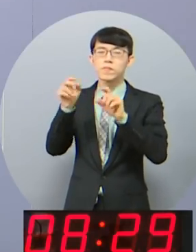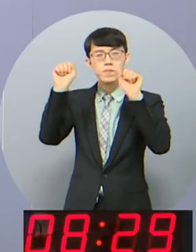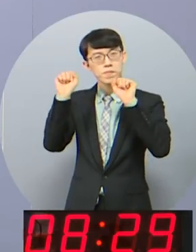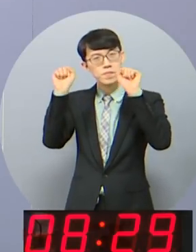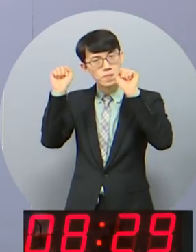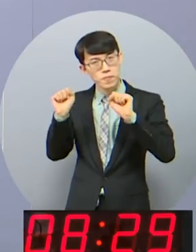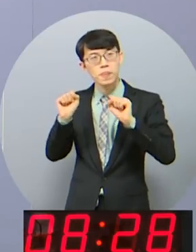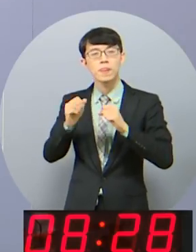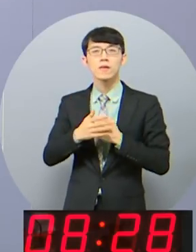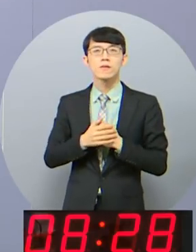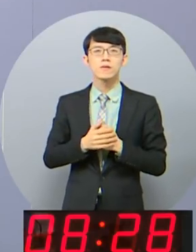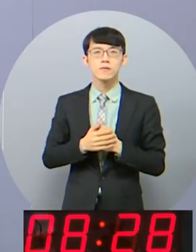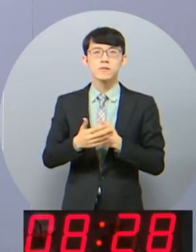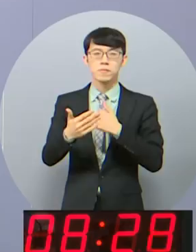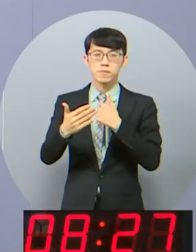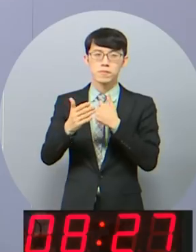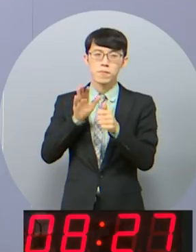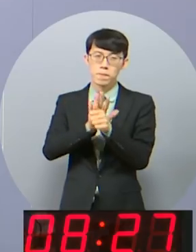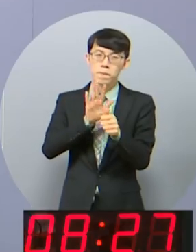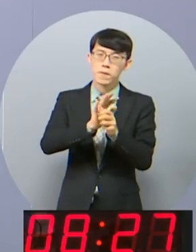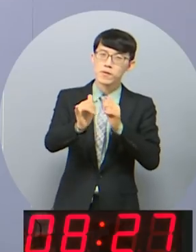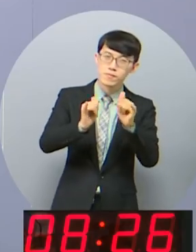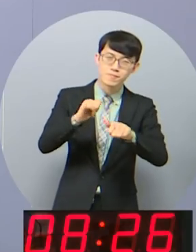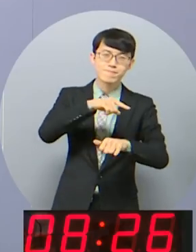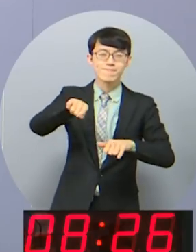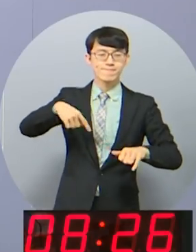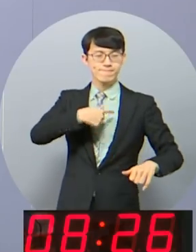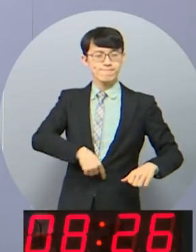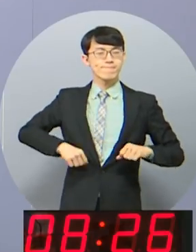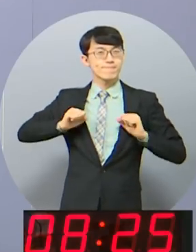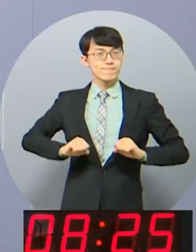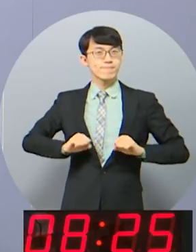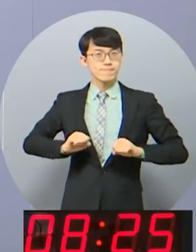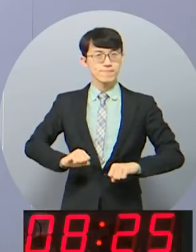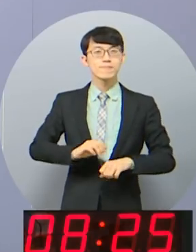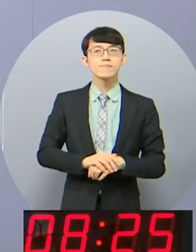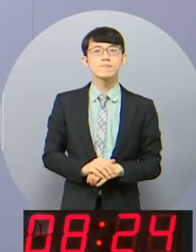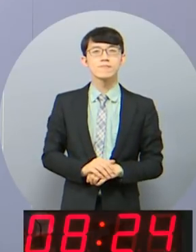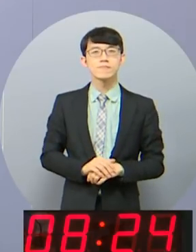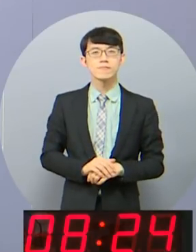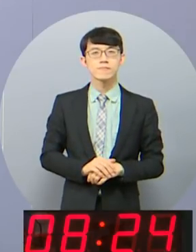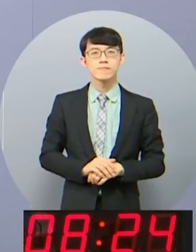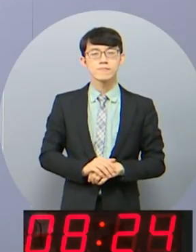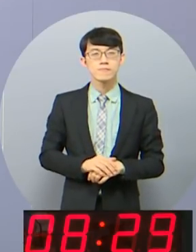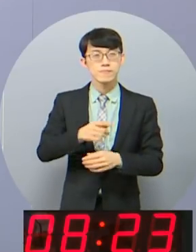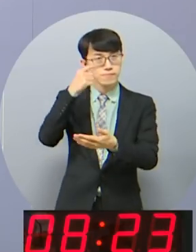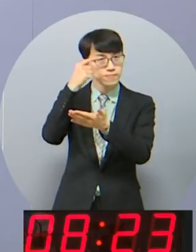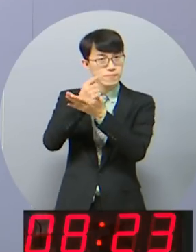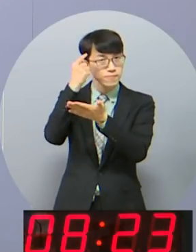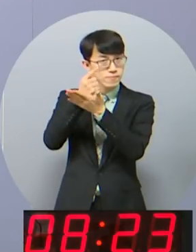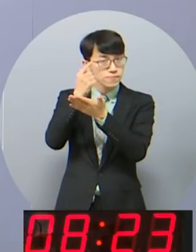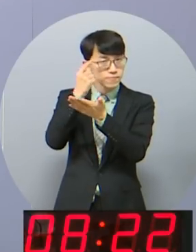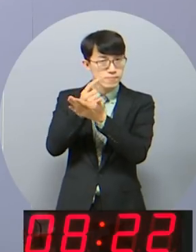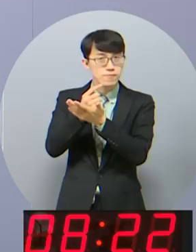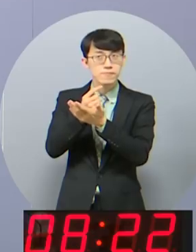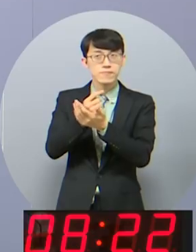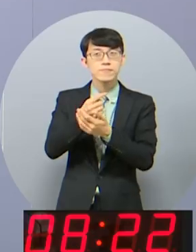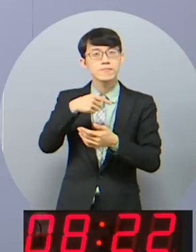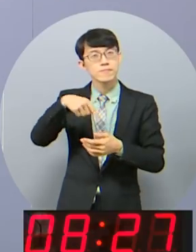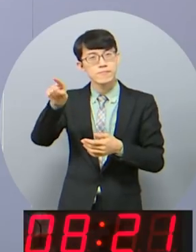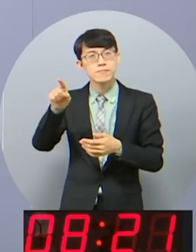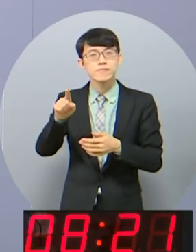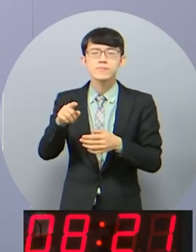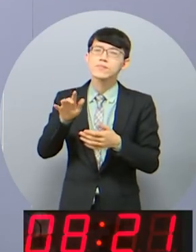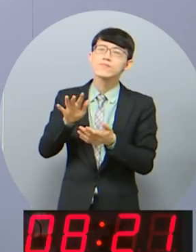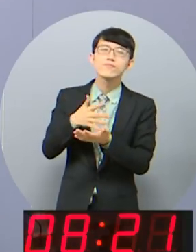大家百姓会当身体健康，后伫遐会使讲啊，啊，逐天来遐一天啊，来遐休闲休